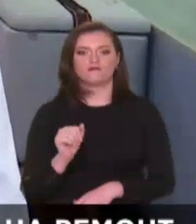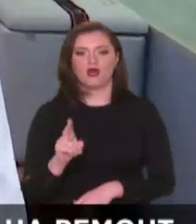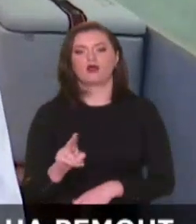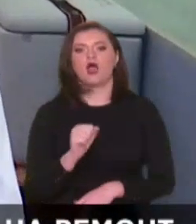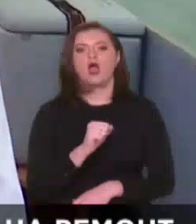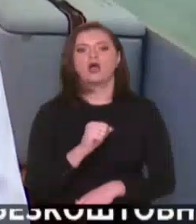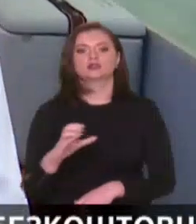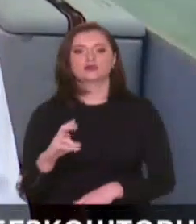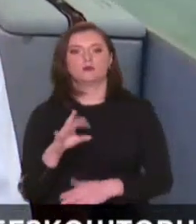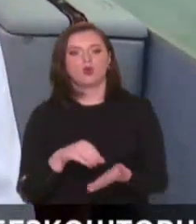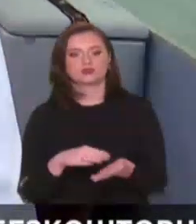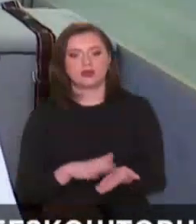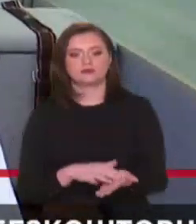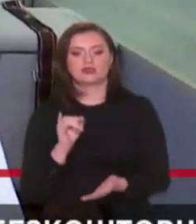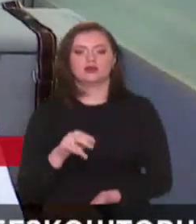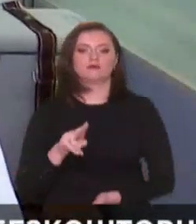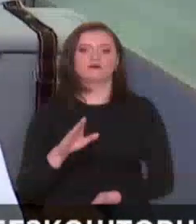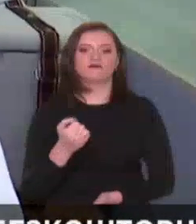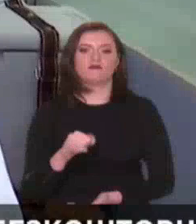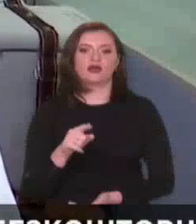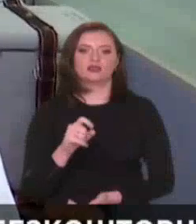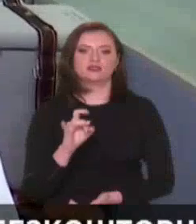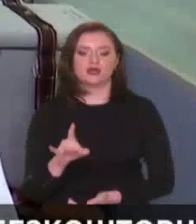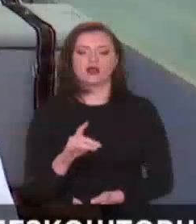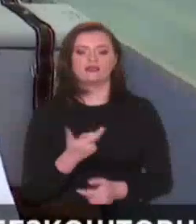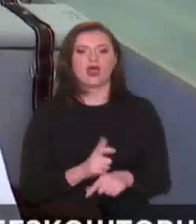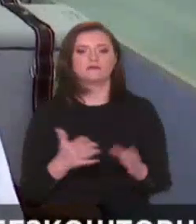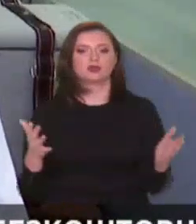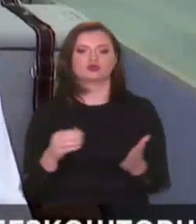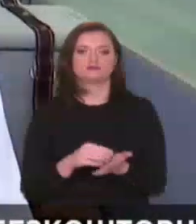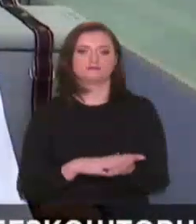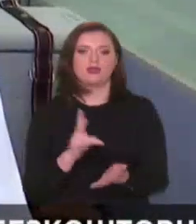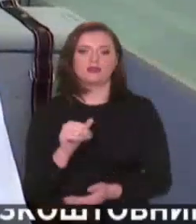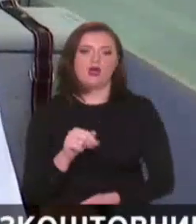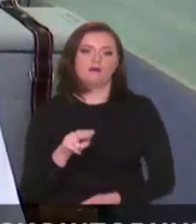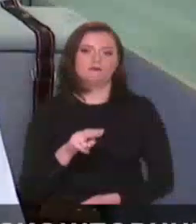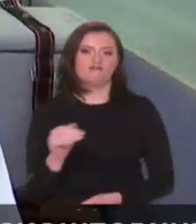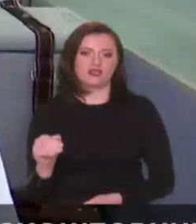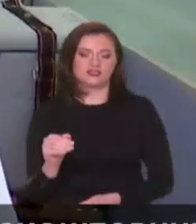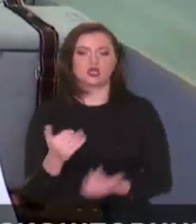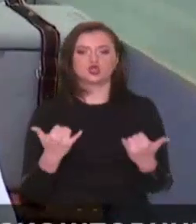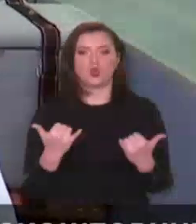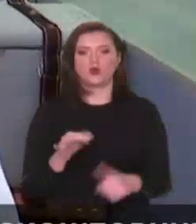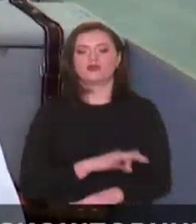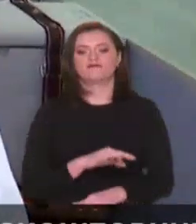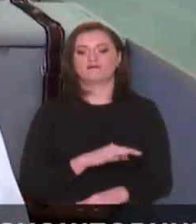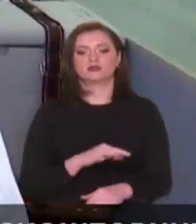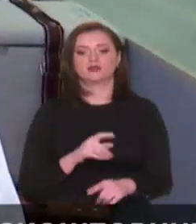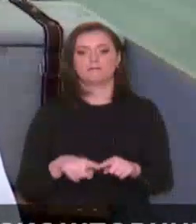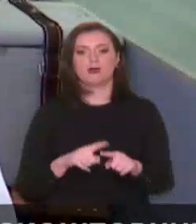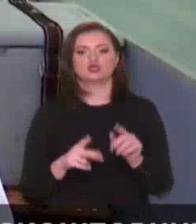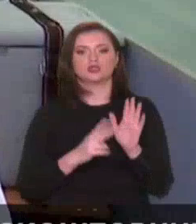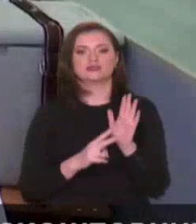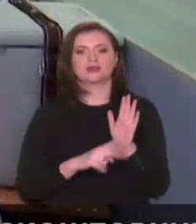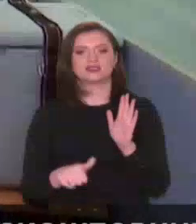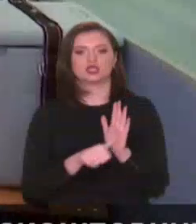по запису і Pfizer. Найбільше, як правило, реєструється на вакцину Pfizer. Сьогодні її використали вже майже 76